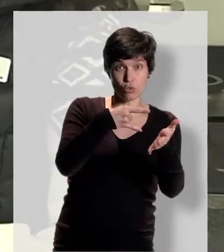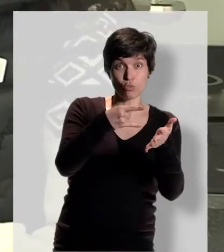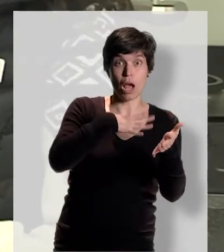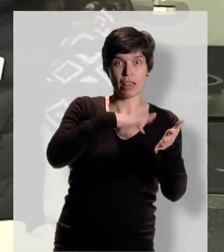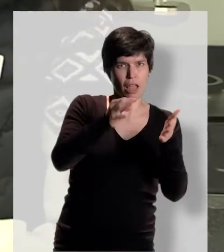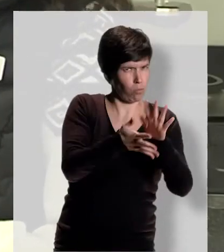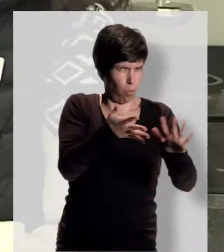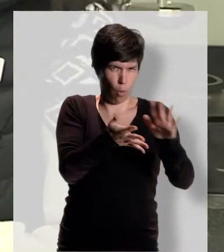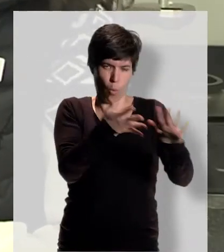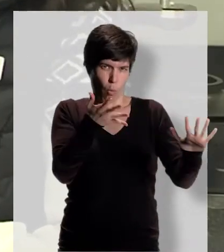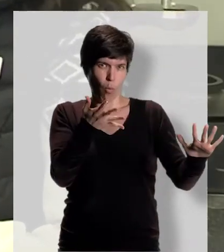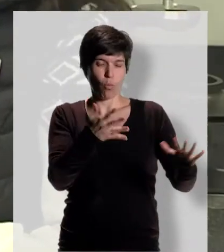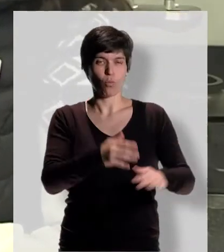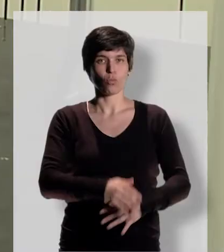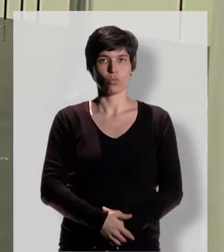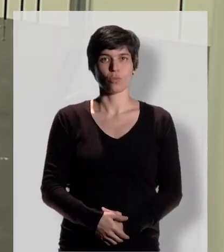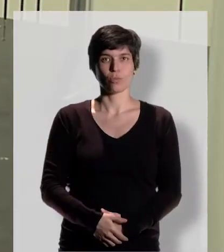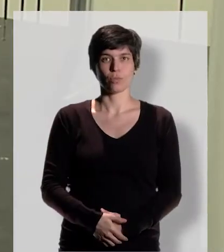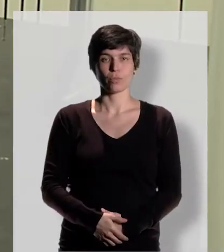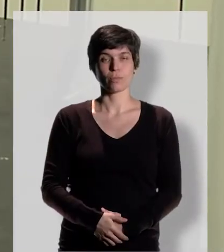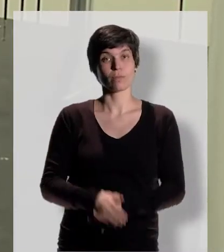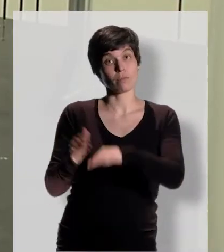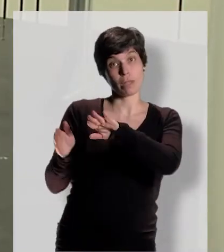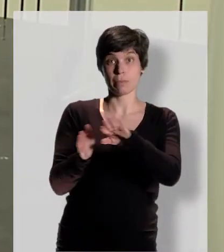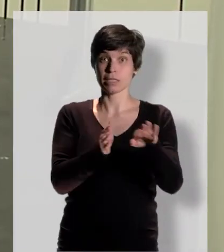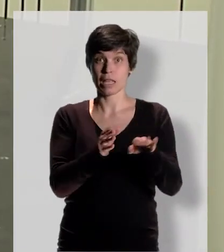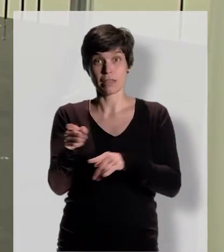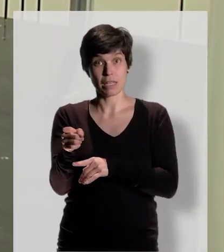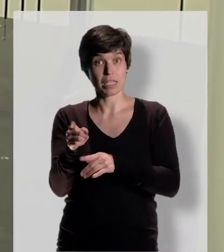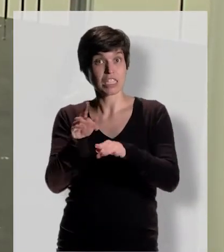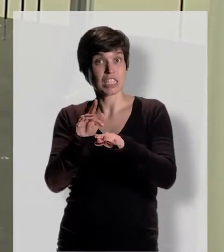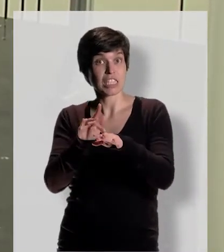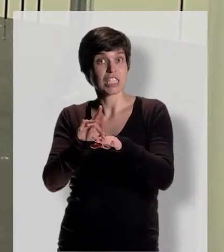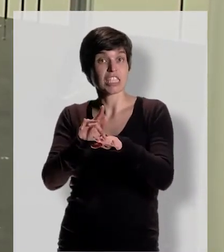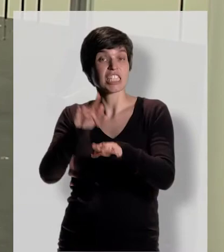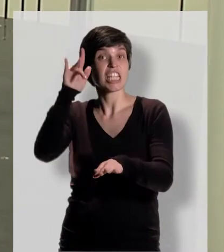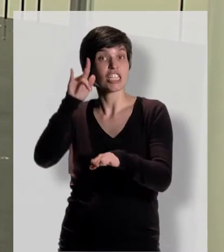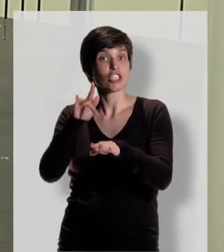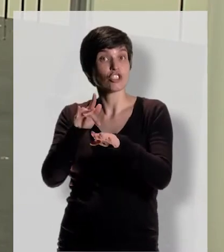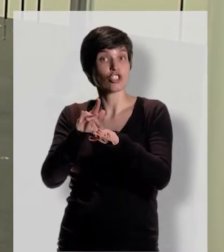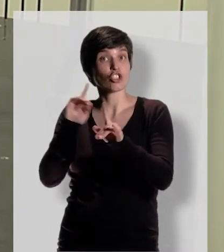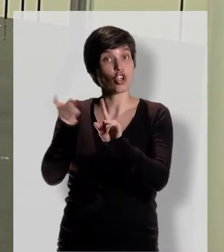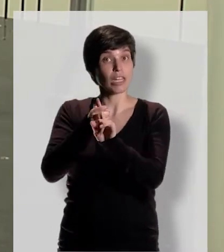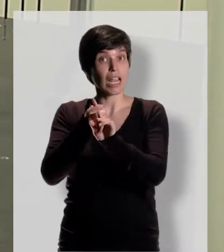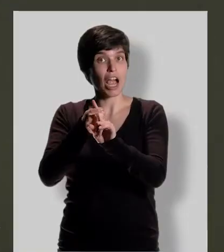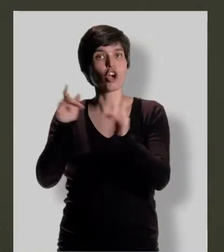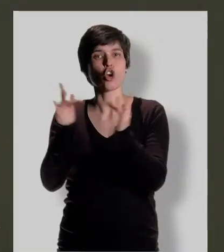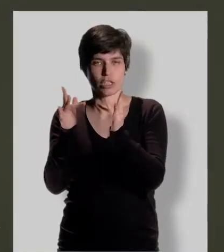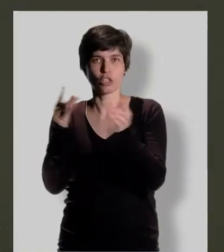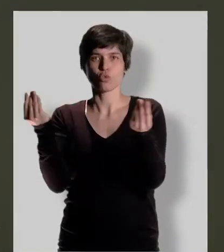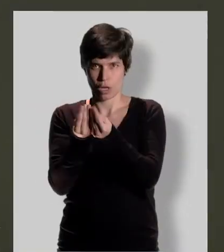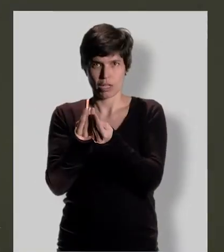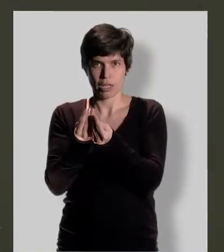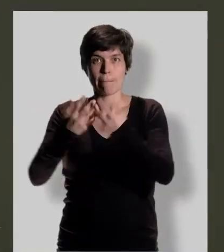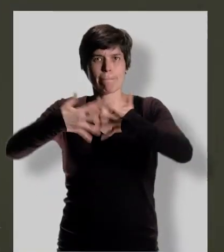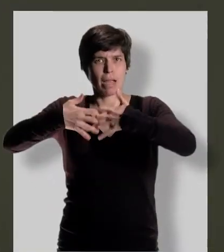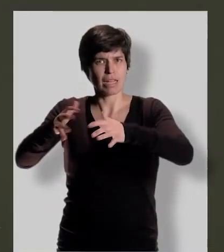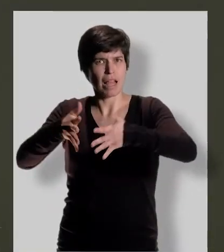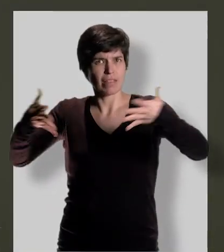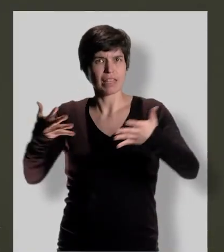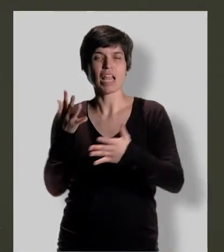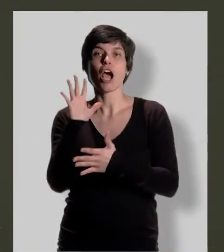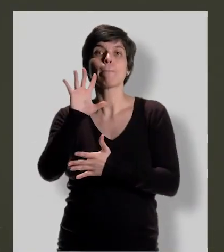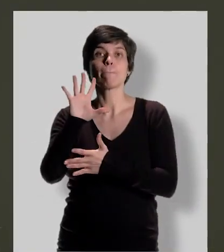diren piezak oso harin. Beste alde batetik kontaktuzko sentsoreak ere baditugu, eta makina handiaren